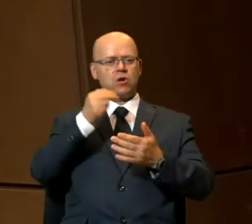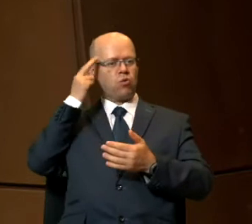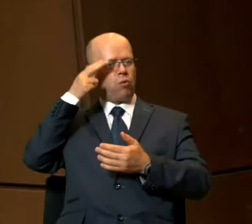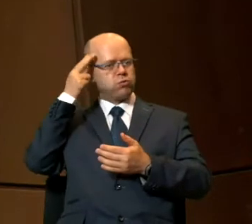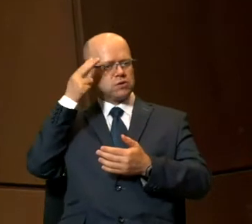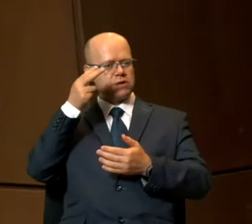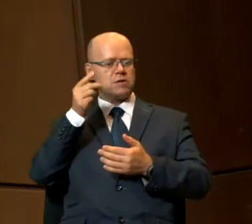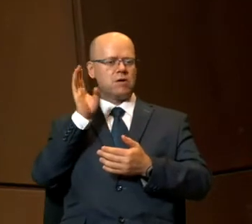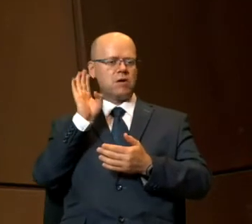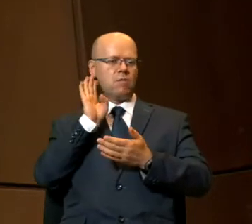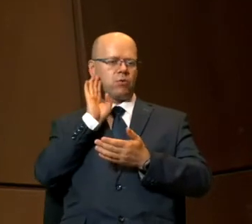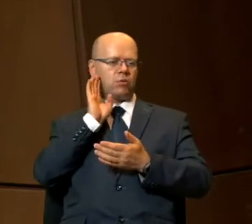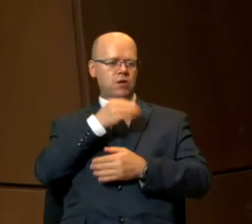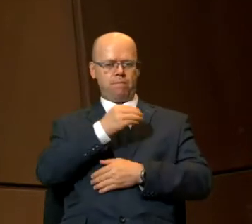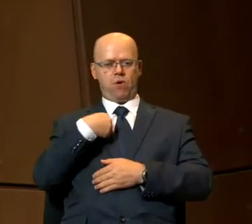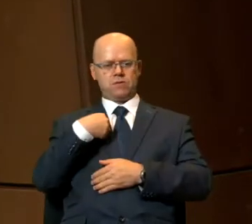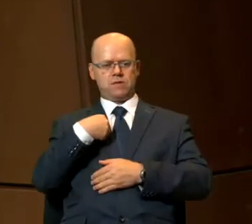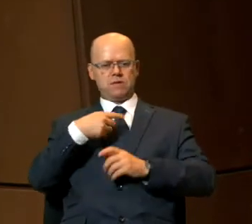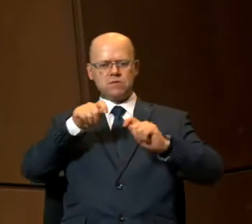w Polsce lub